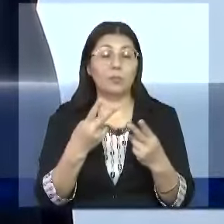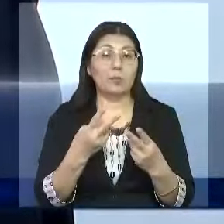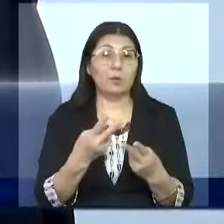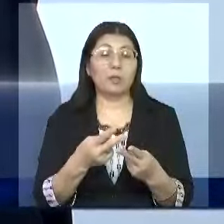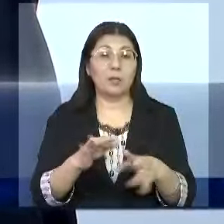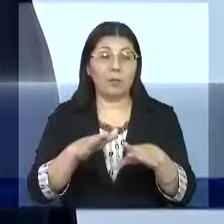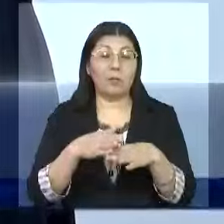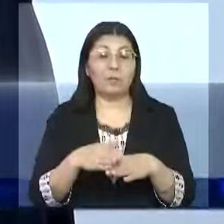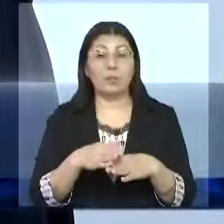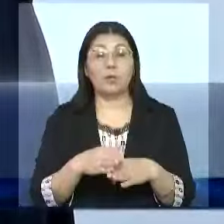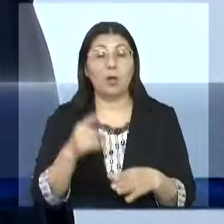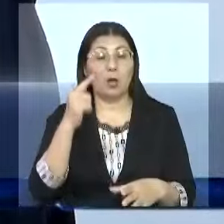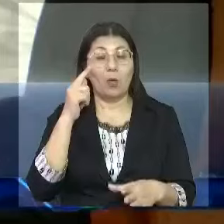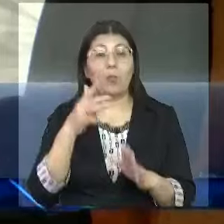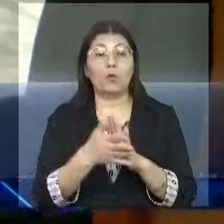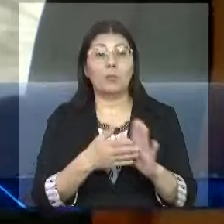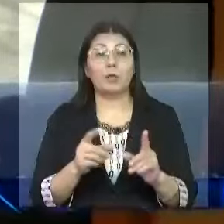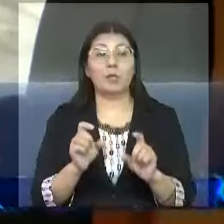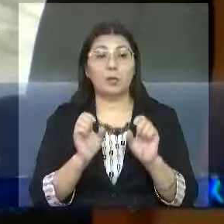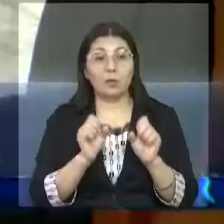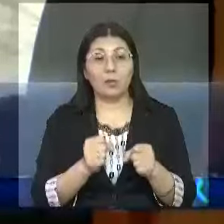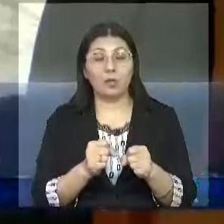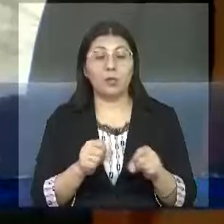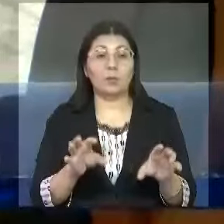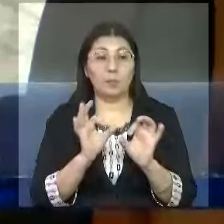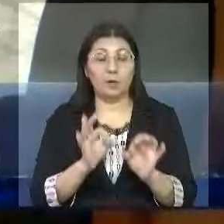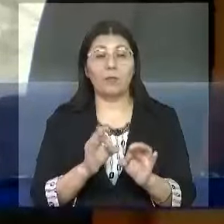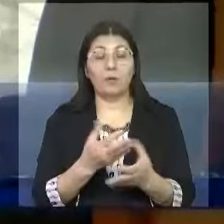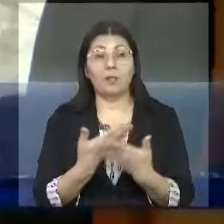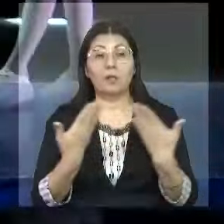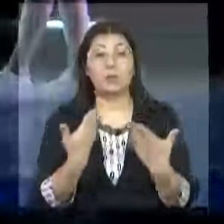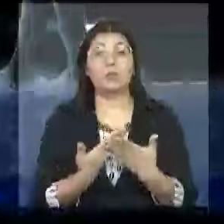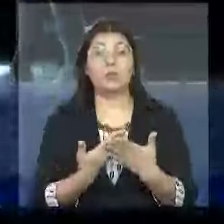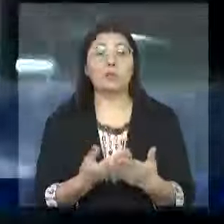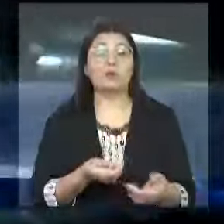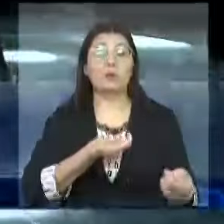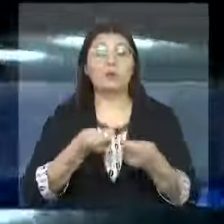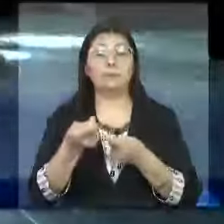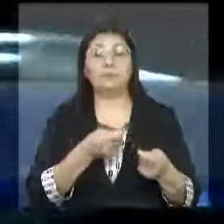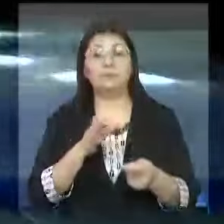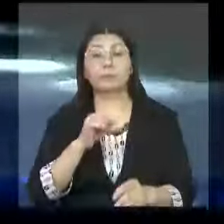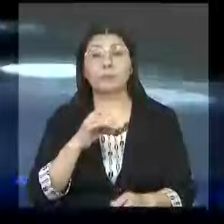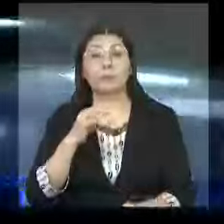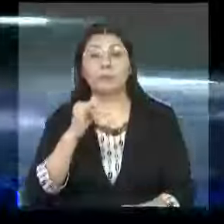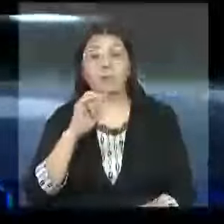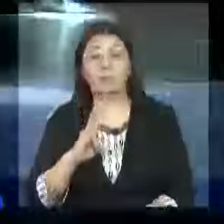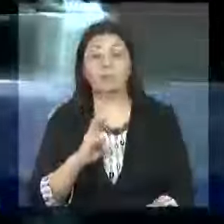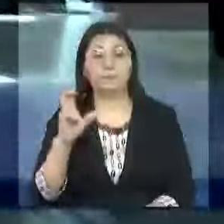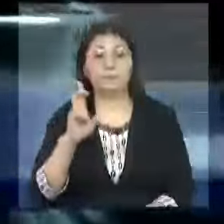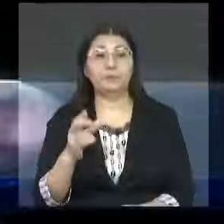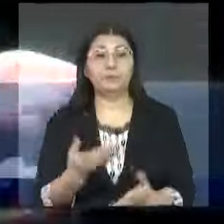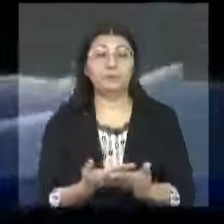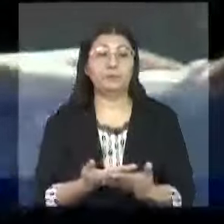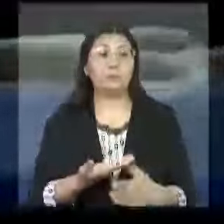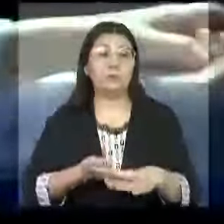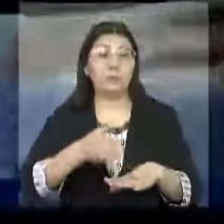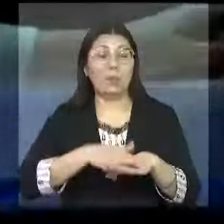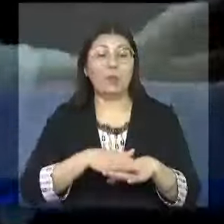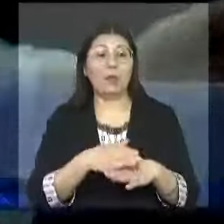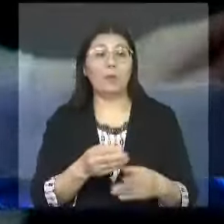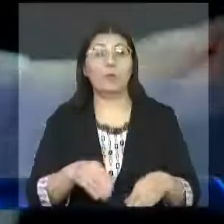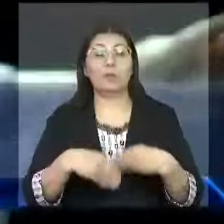понять справились мы или нет режиссёром куратором И мастером в одном лице выступил сержант баймуратов на его плечи легла миссия